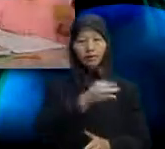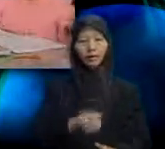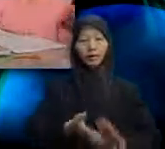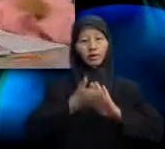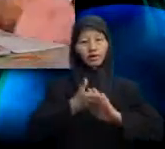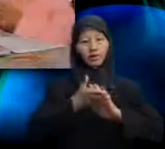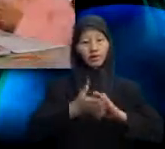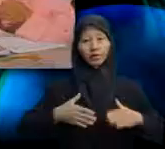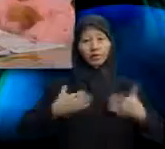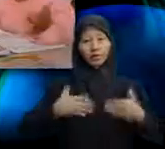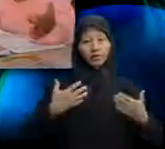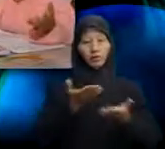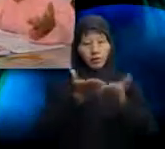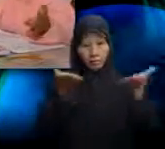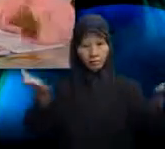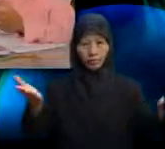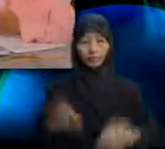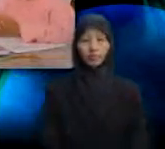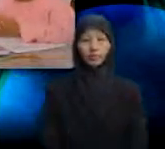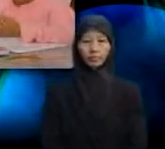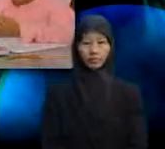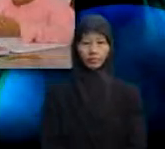wabarakatuh dan salam sejahtera rakan-rakan sekalian.